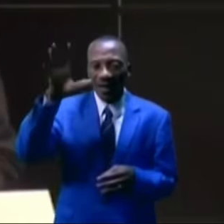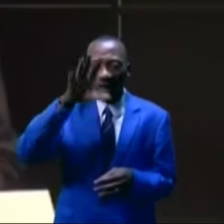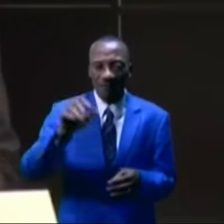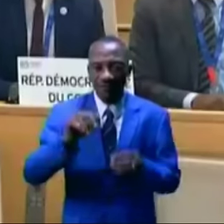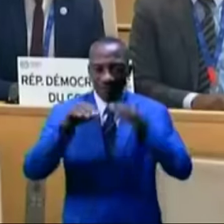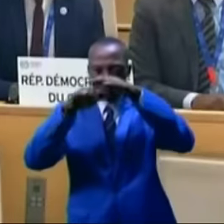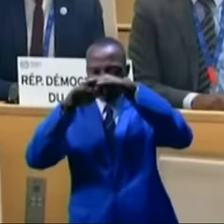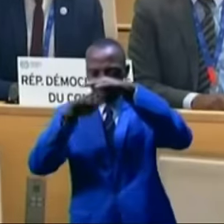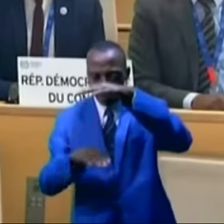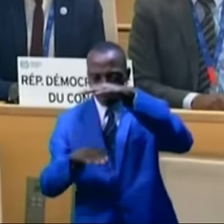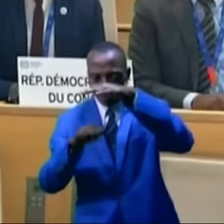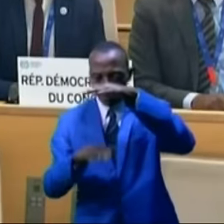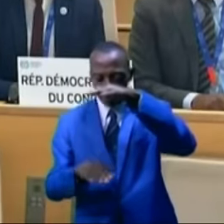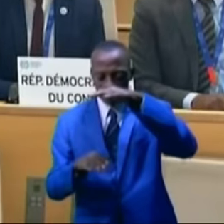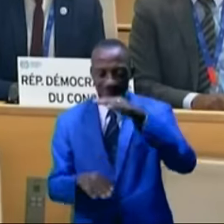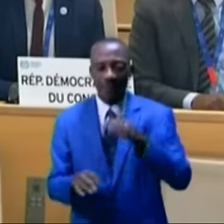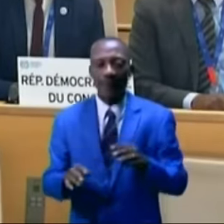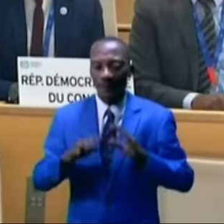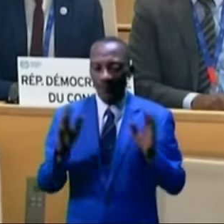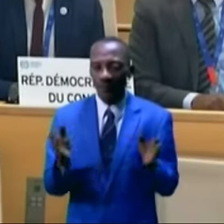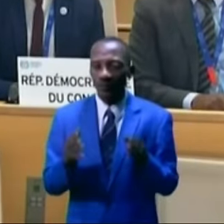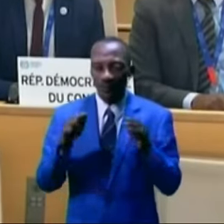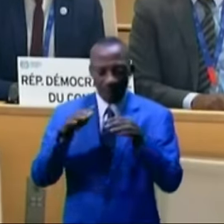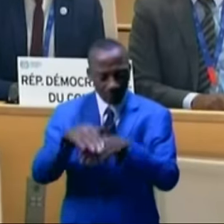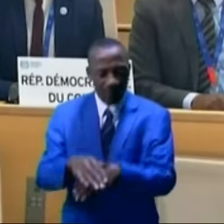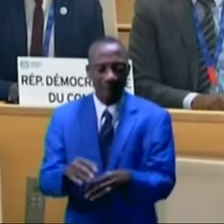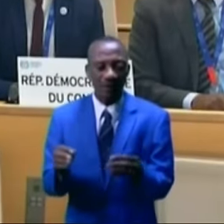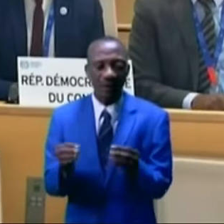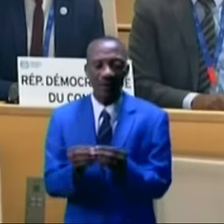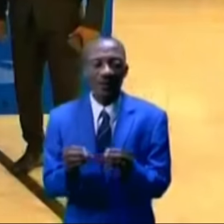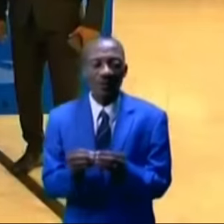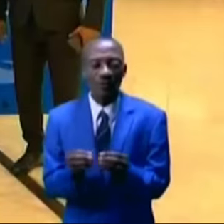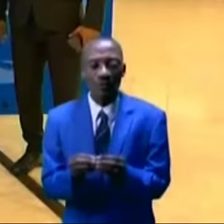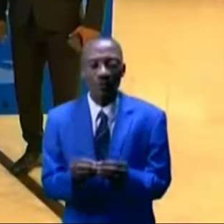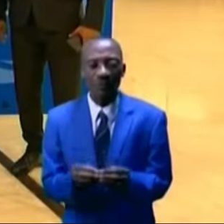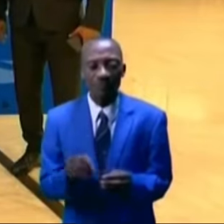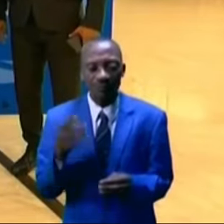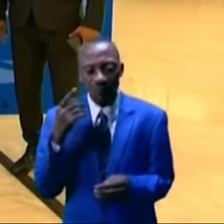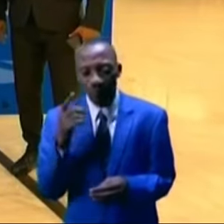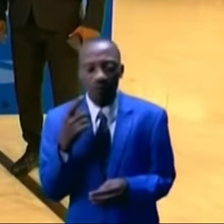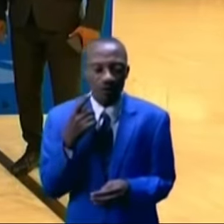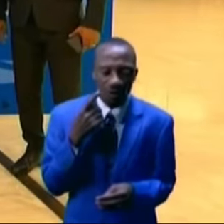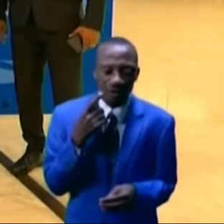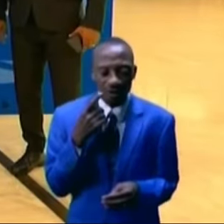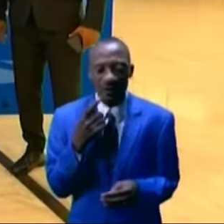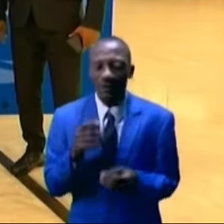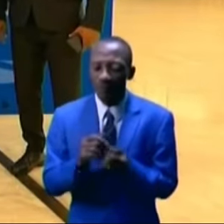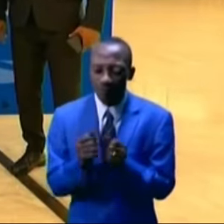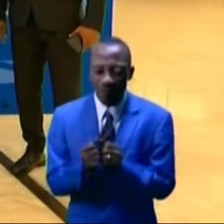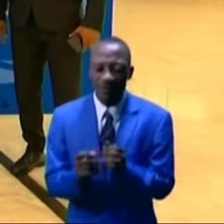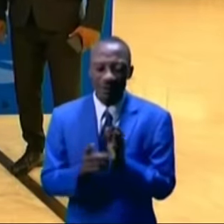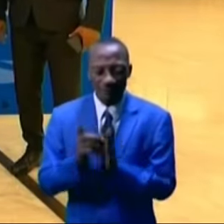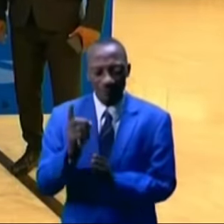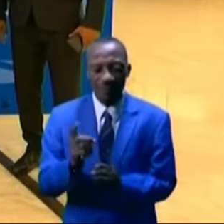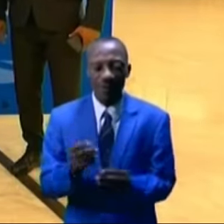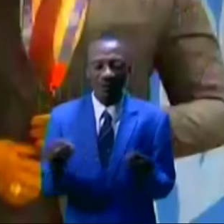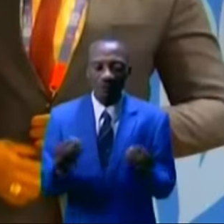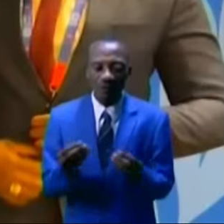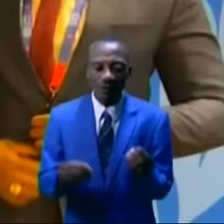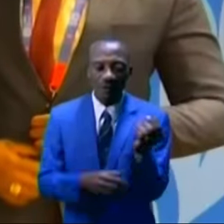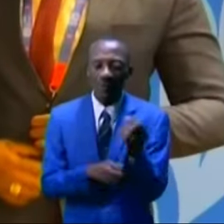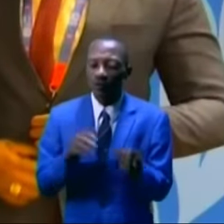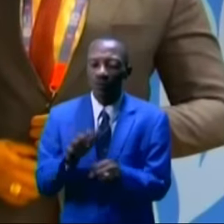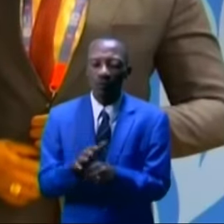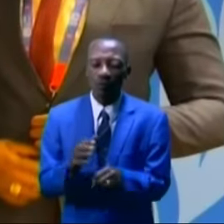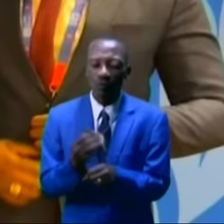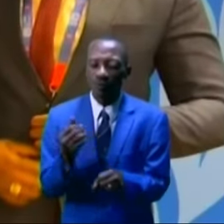à relever par la AACEP, dont la lutte contre le chômage. La poursuite du mandat du Mali